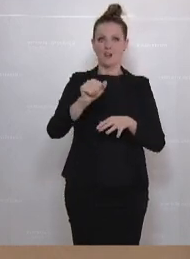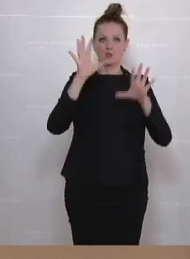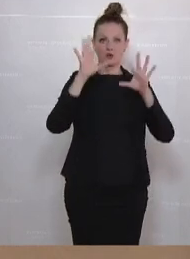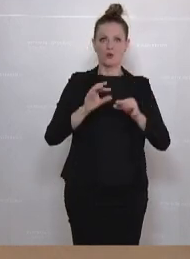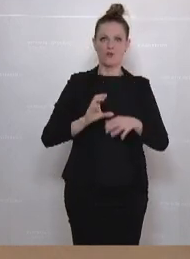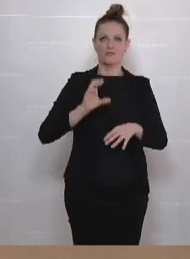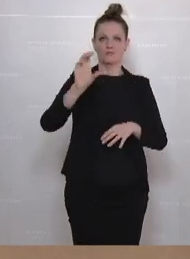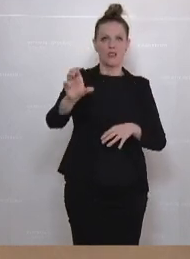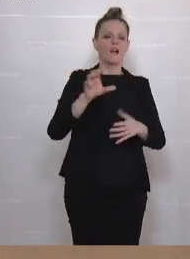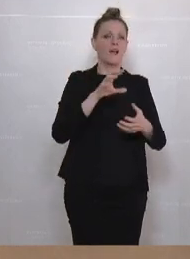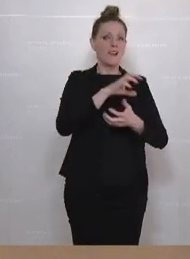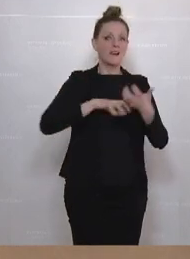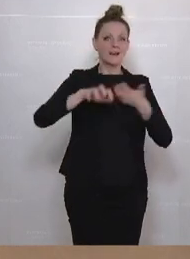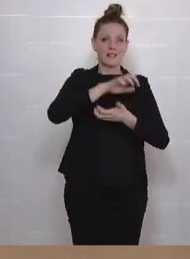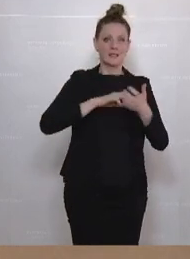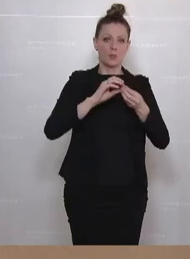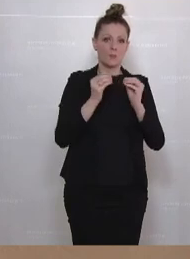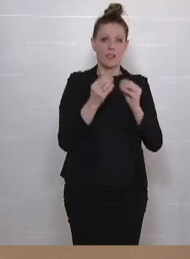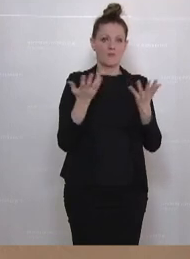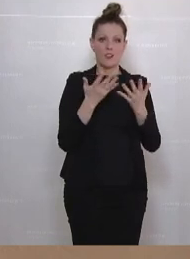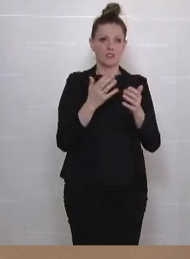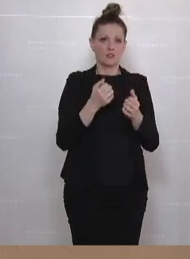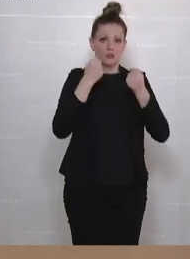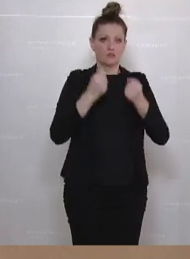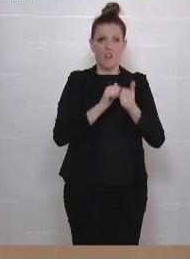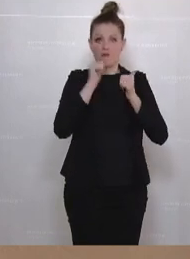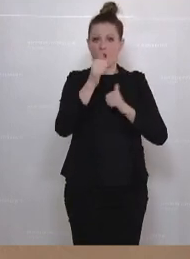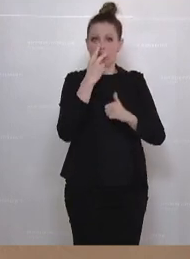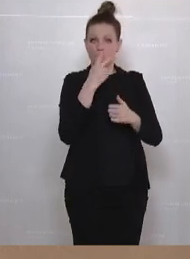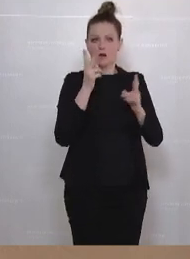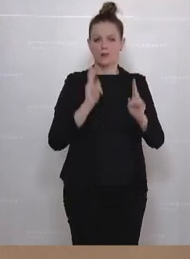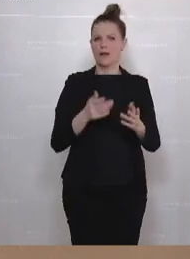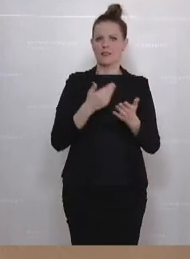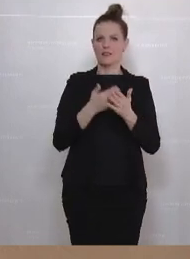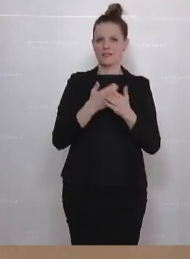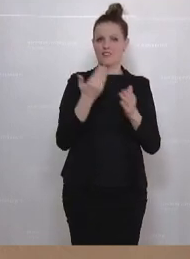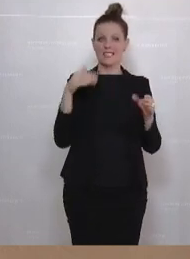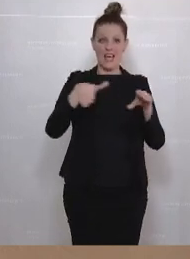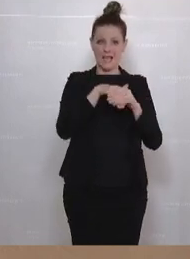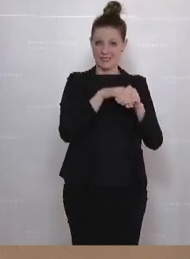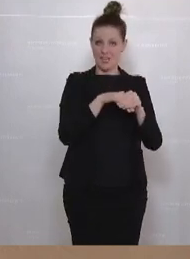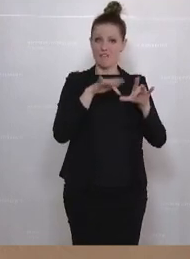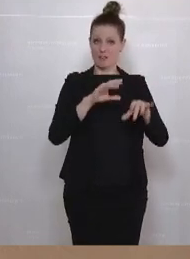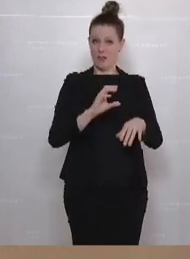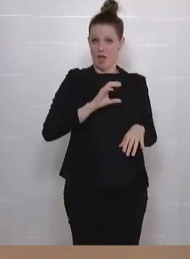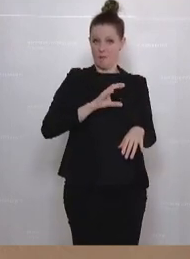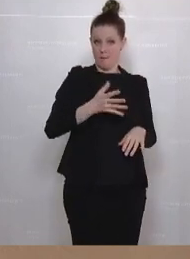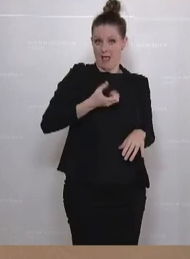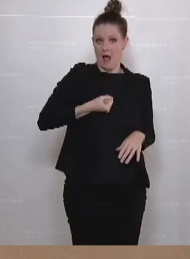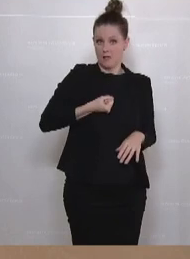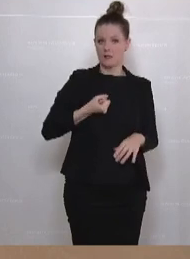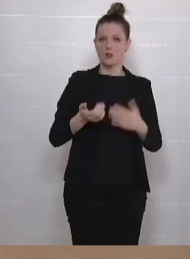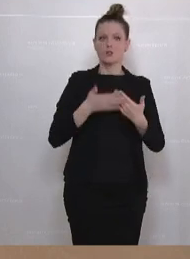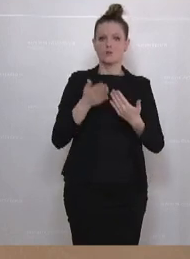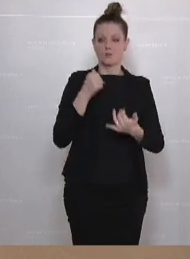Problematik an Krisen ist, dass sie leider Gottes schwer vorhersehbar sind. Das heißt, wir haben eine Reserve auch zurückgehalten. Denken wir zum Beispiel nur